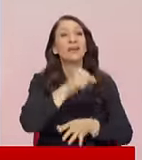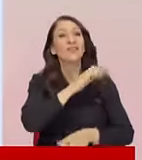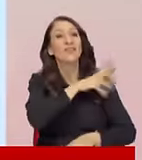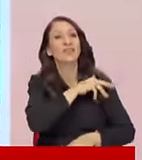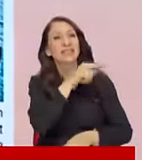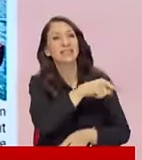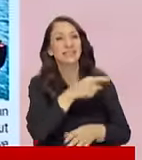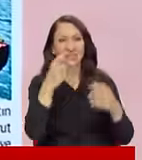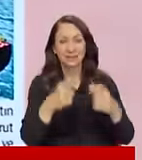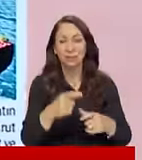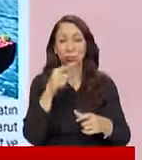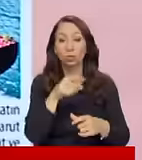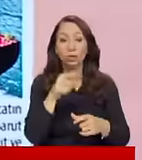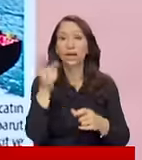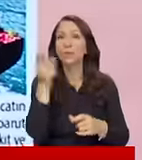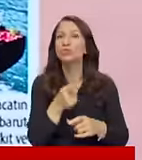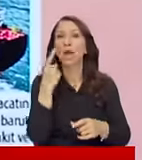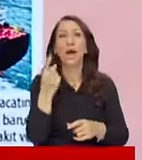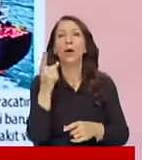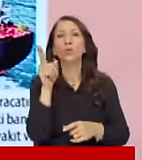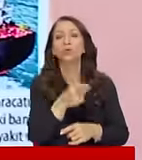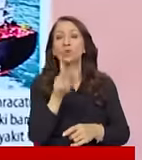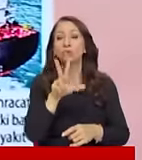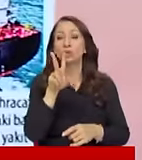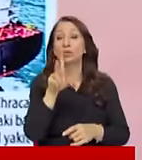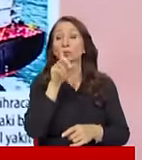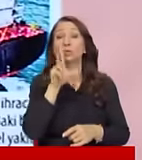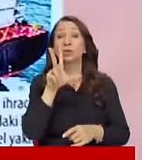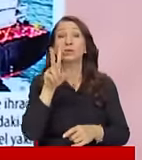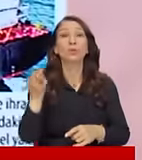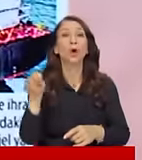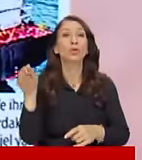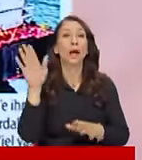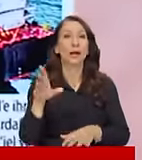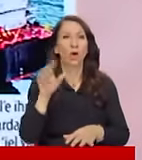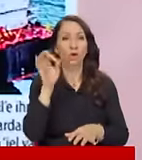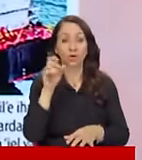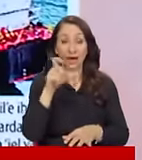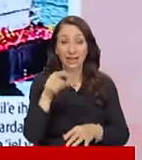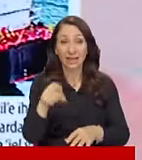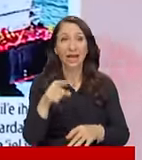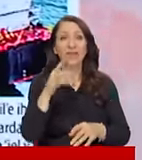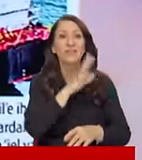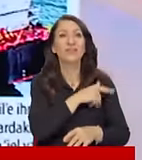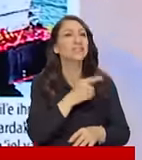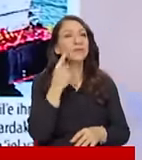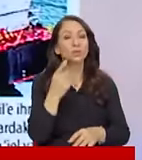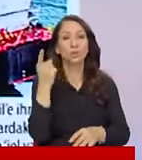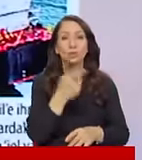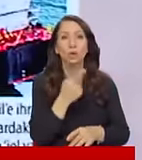işgal altındaki Filistin şehirlerinin buradaki payı 132 milyonda kaldı. Bu yılın Ocak ayındaysa Filistin'in payı